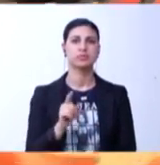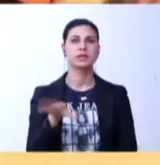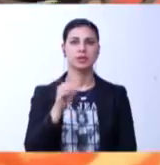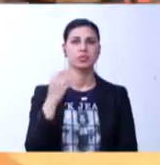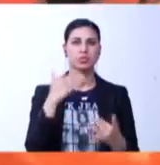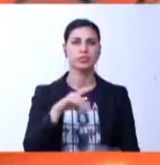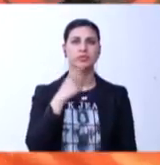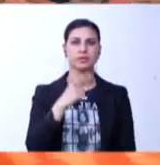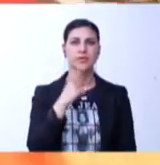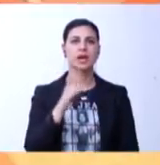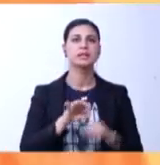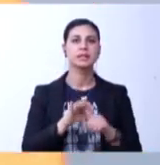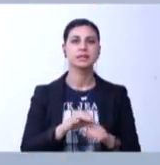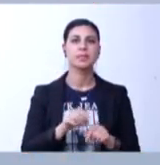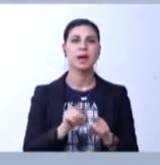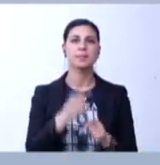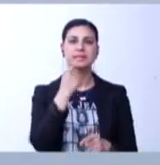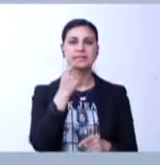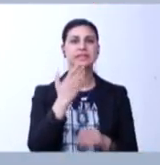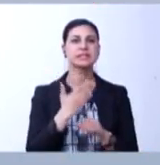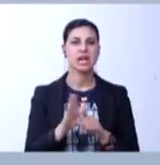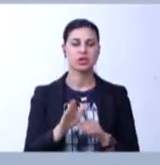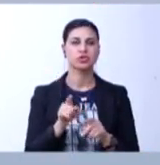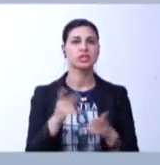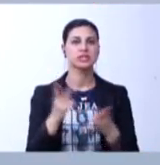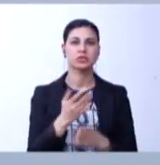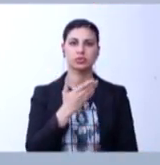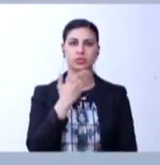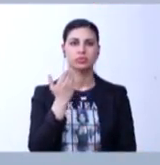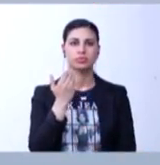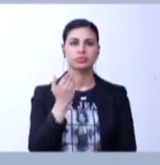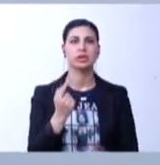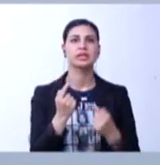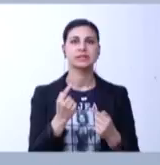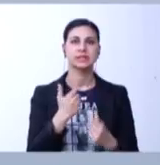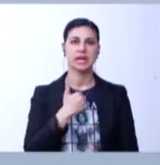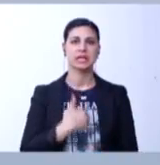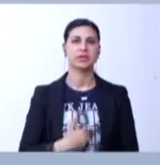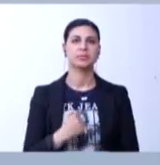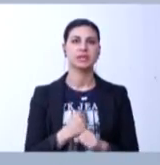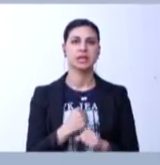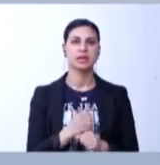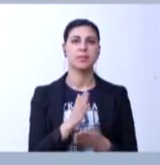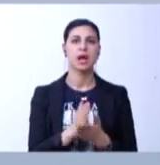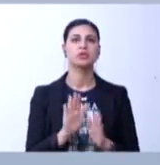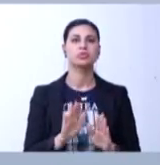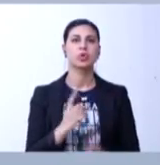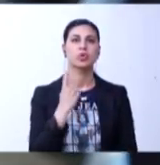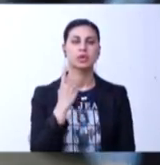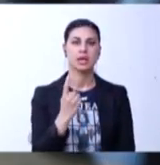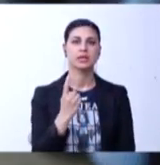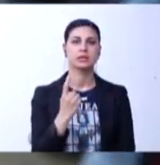პოპულარული ენთრო თქვა, დადება უსისხლოდ. არ არის საჭირო დიდი განაკვეთების გაკეთება, ხდება მხოლოდ